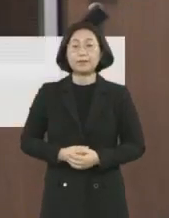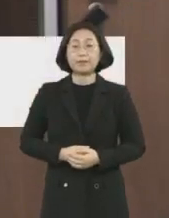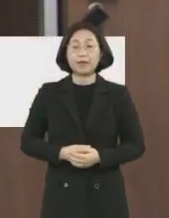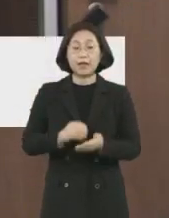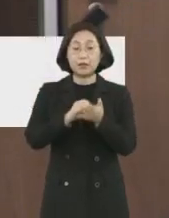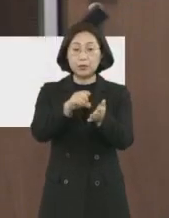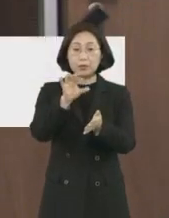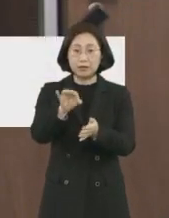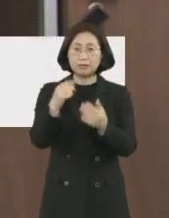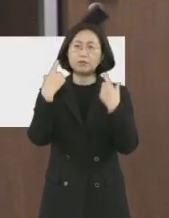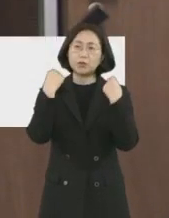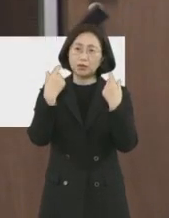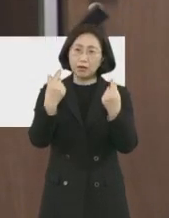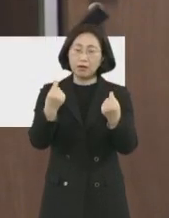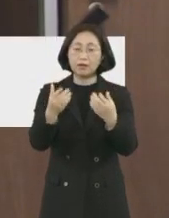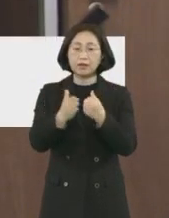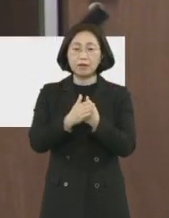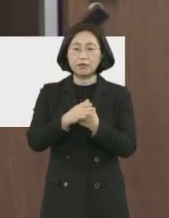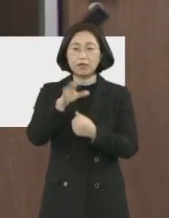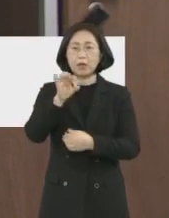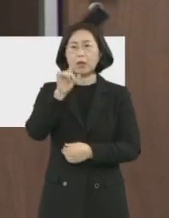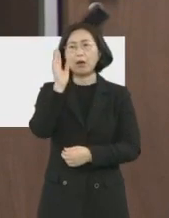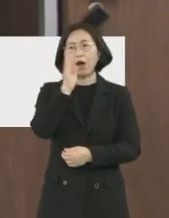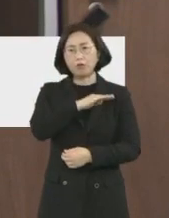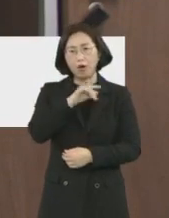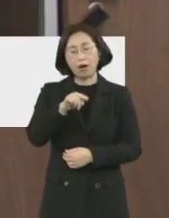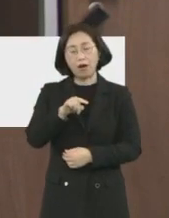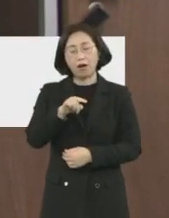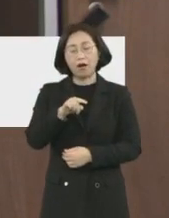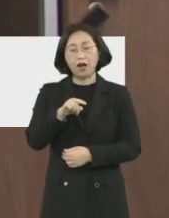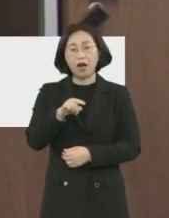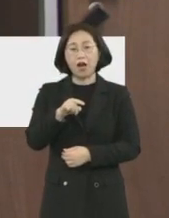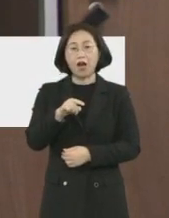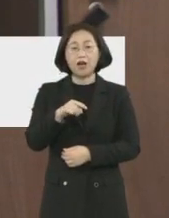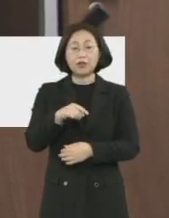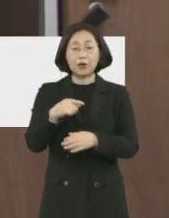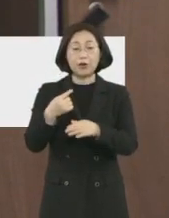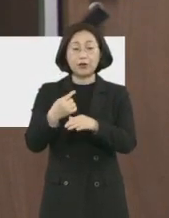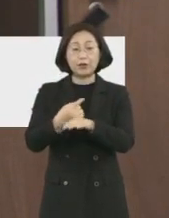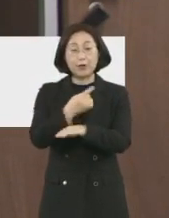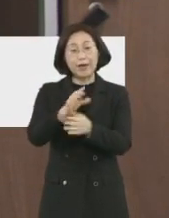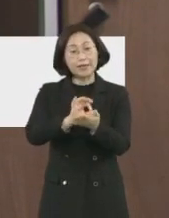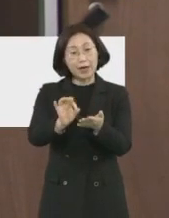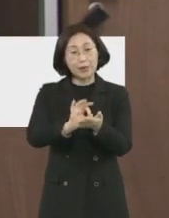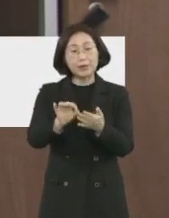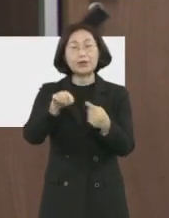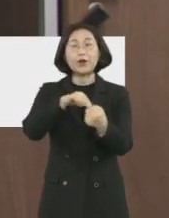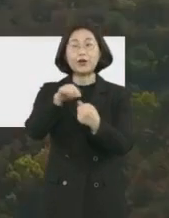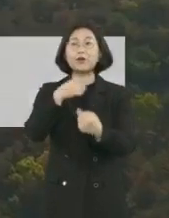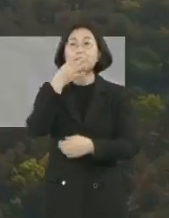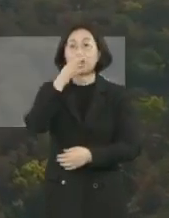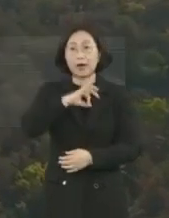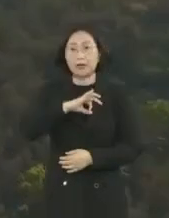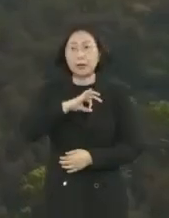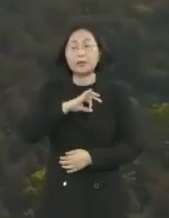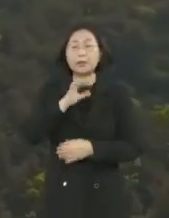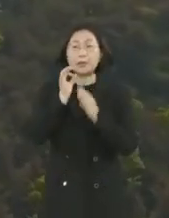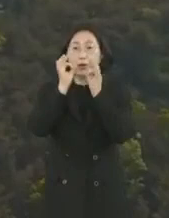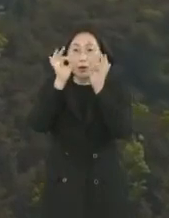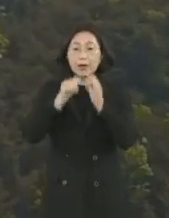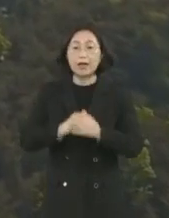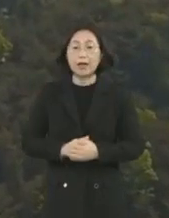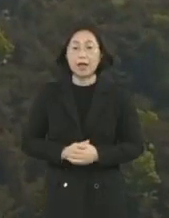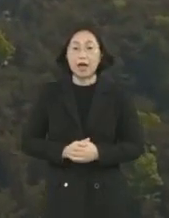인한 재정난 악화는 경영을 효율적으로 하는 것으로 극복해 나가도록 하겠습니다. 배제되는 올